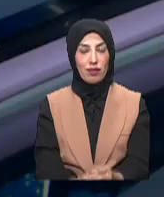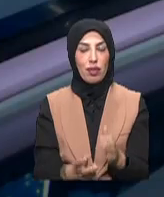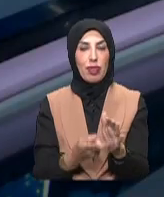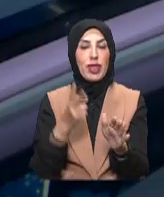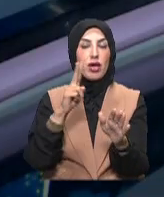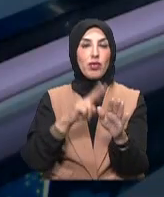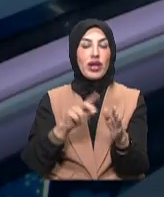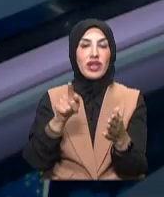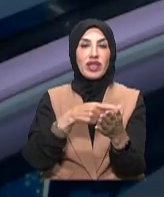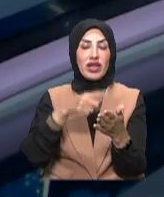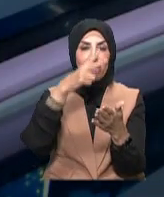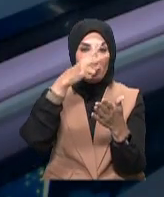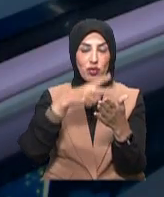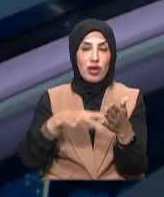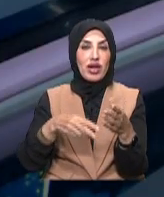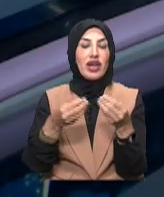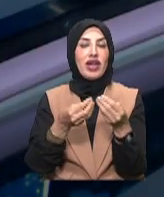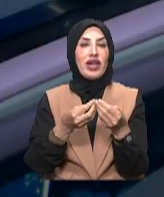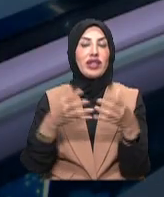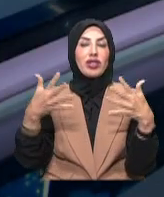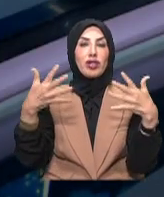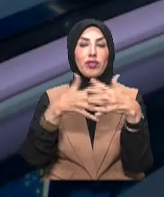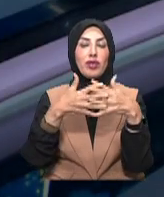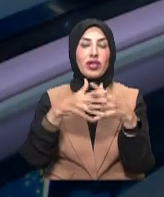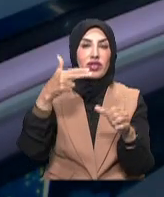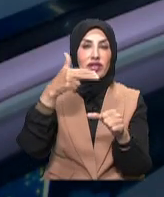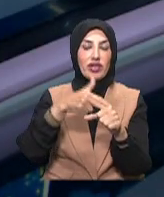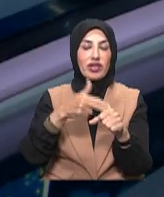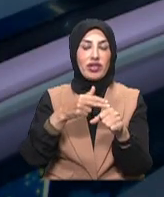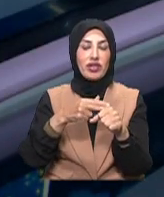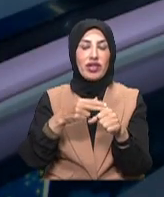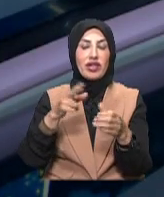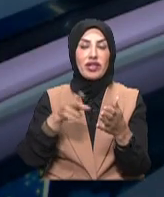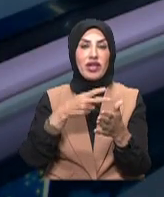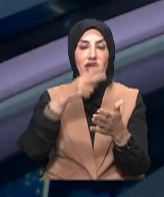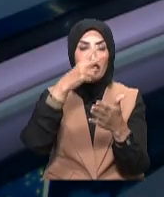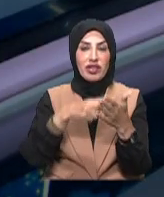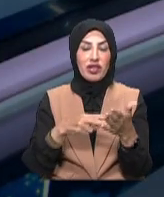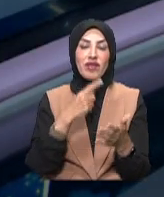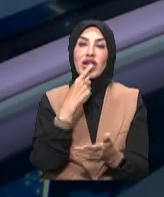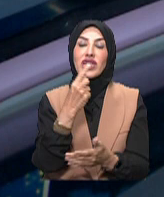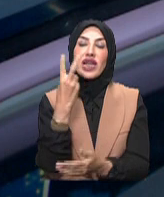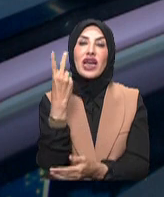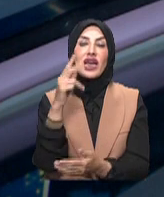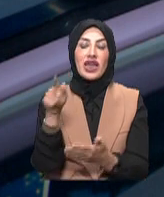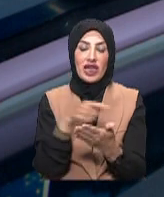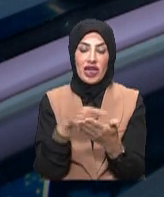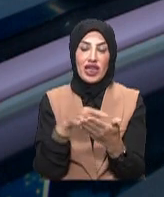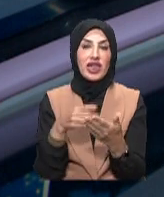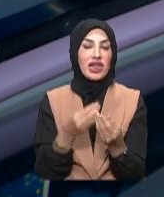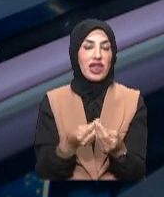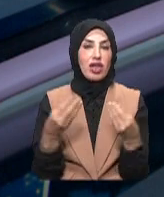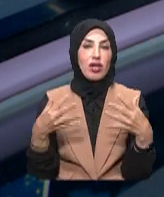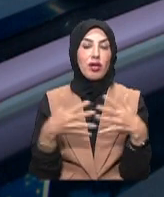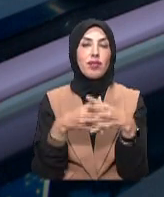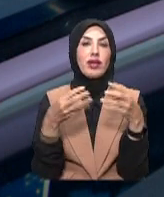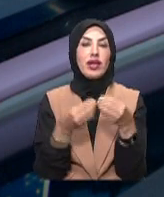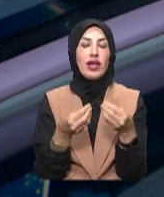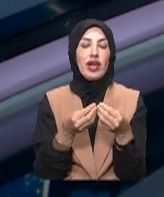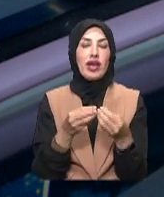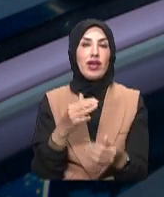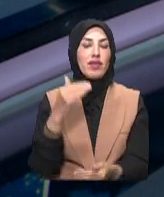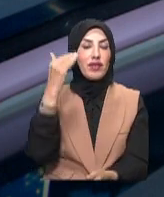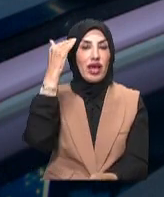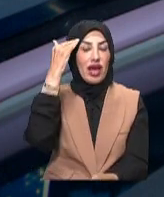وعت مؤسسه البترول الكويتيه اتفاقا استراتيجيا مدته عامان مع مؤسسه النفط الوطنيه الكوريه